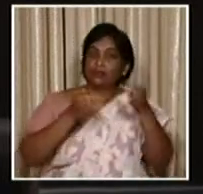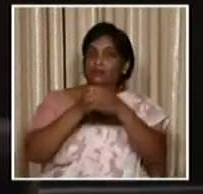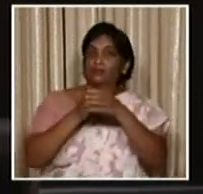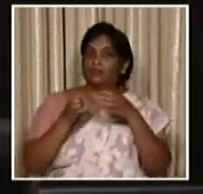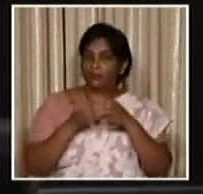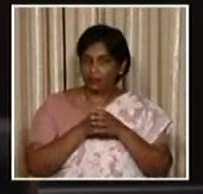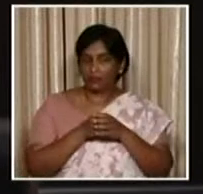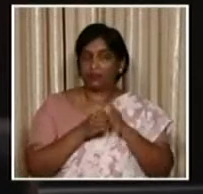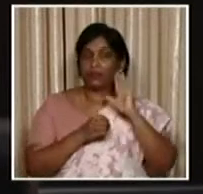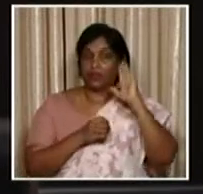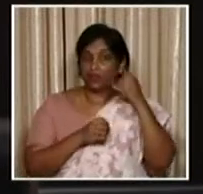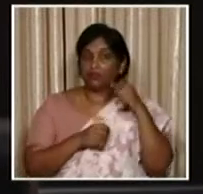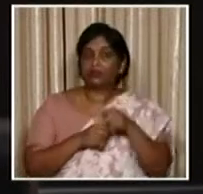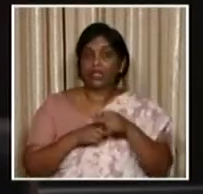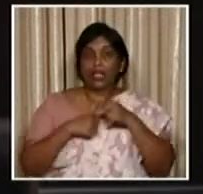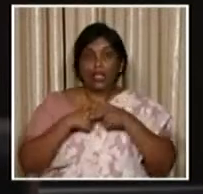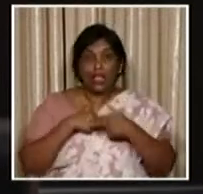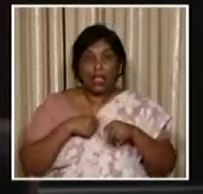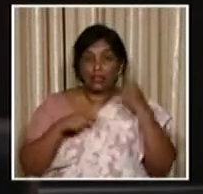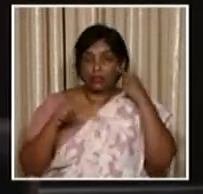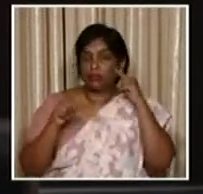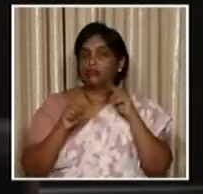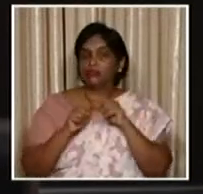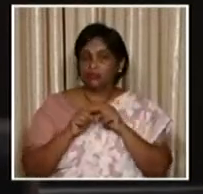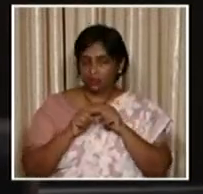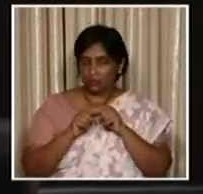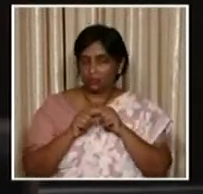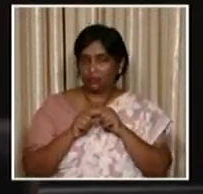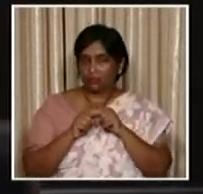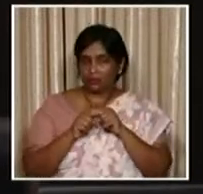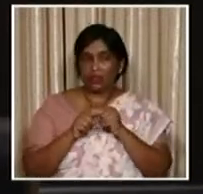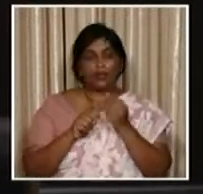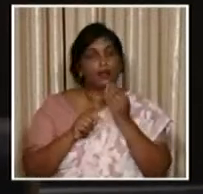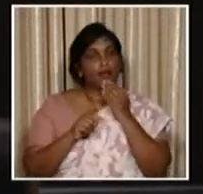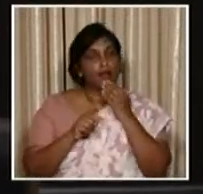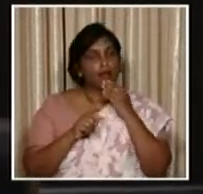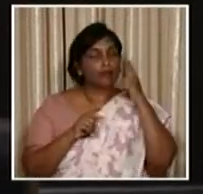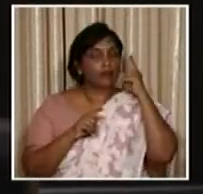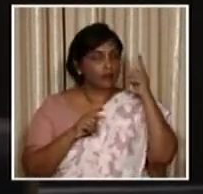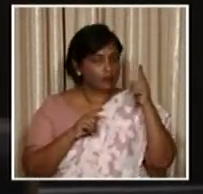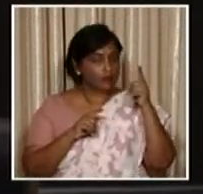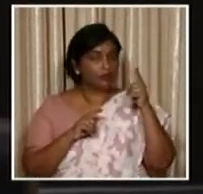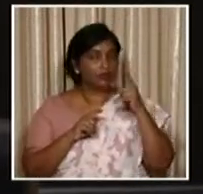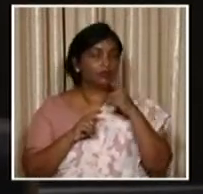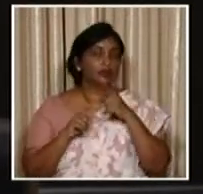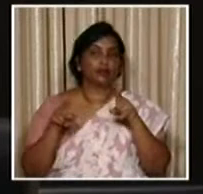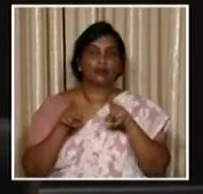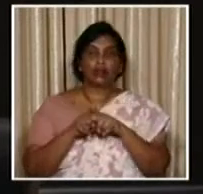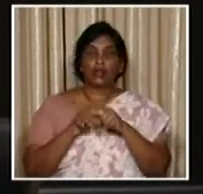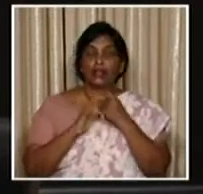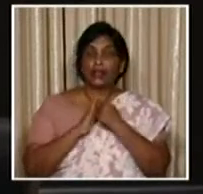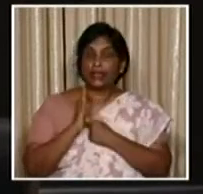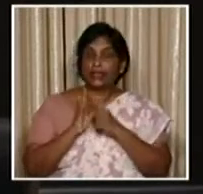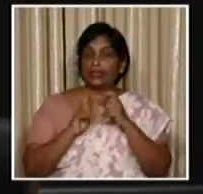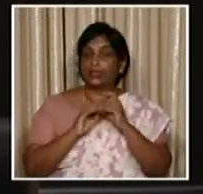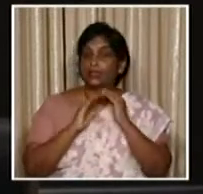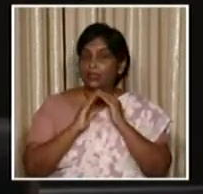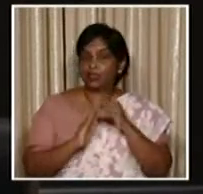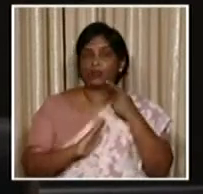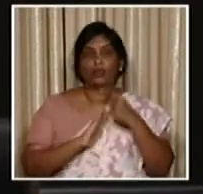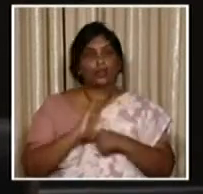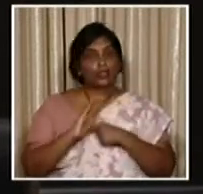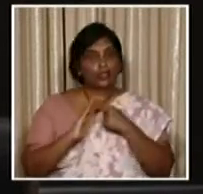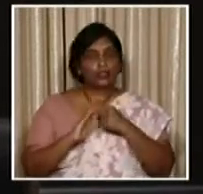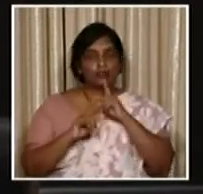කණ්ඩායම් විශේෂයෙන් මේ හේතුව හේතු කොටගෙන ඇමරිකානු එක්සත් ජනපදයේ නීති දෙපාර්තමේන්තුව ශ්‍රී